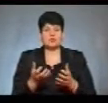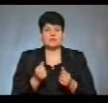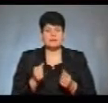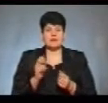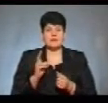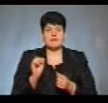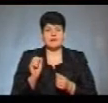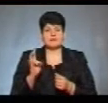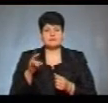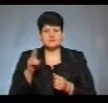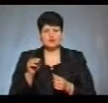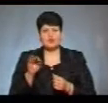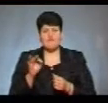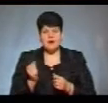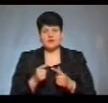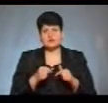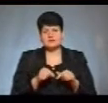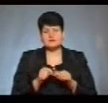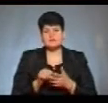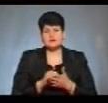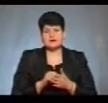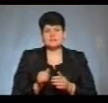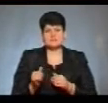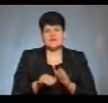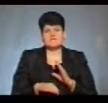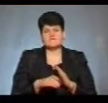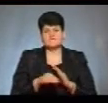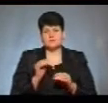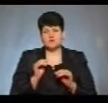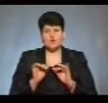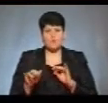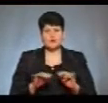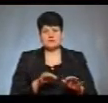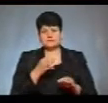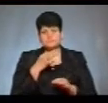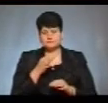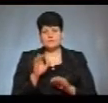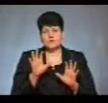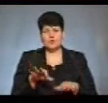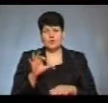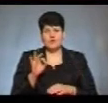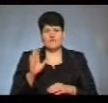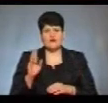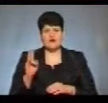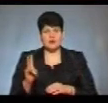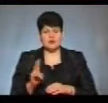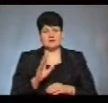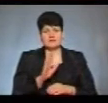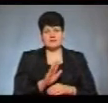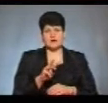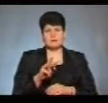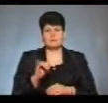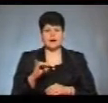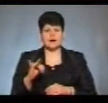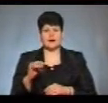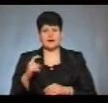та організаційні матеріали для забезпечення виборчого процесу, повідомив голова Тернопільського ВК Василь Михальський. Більше про це у